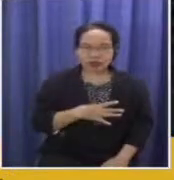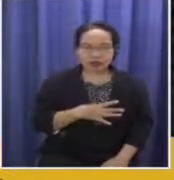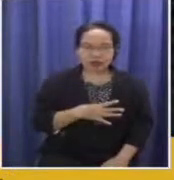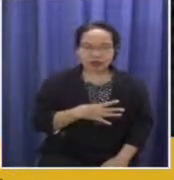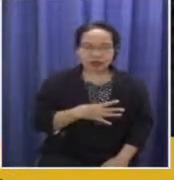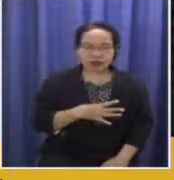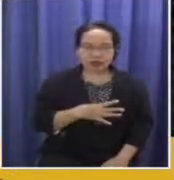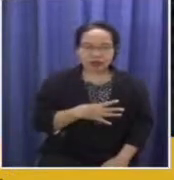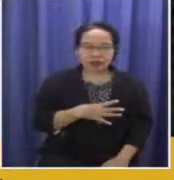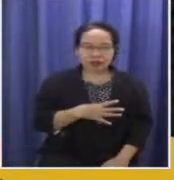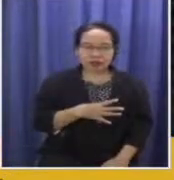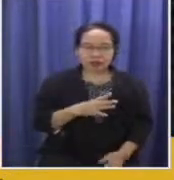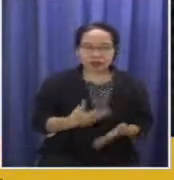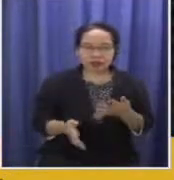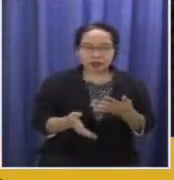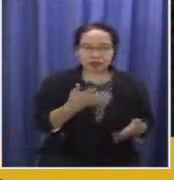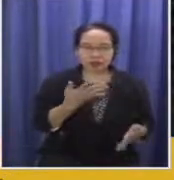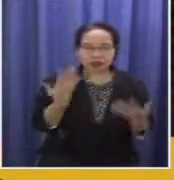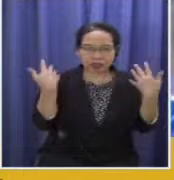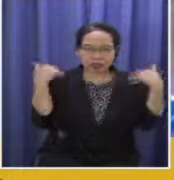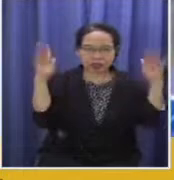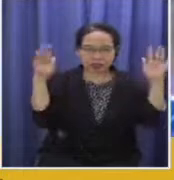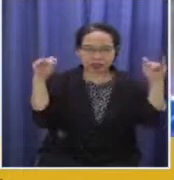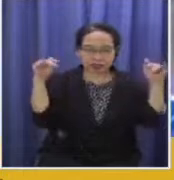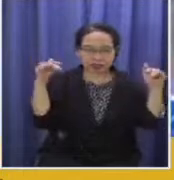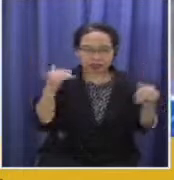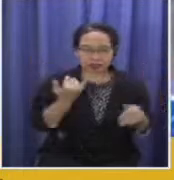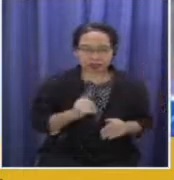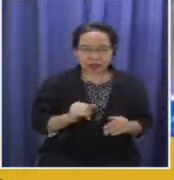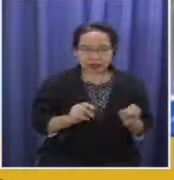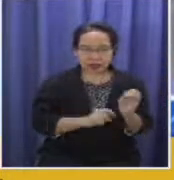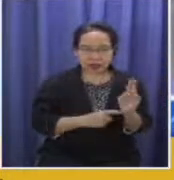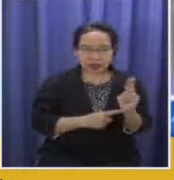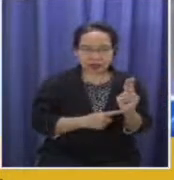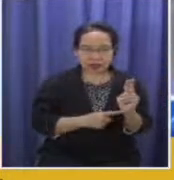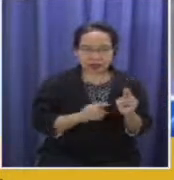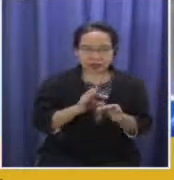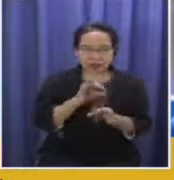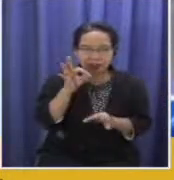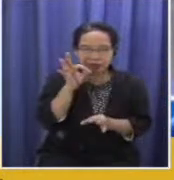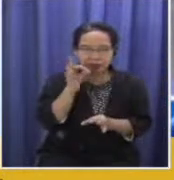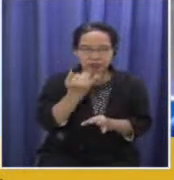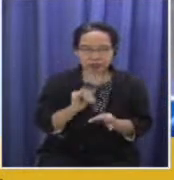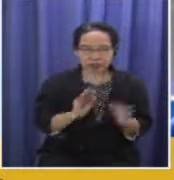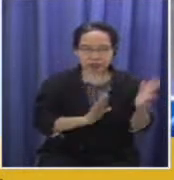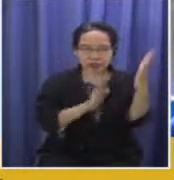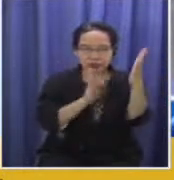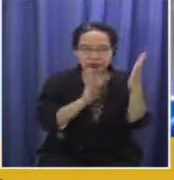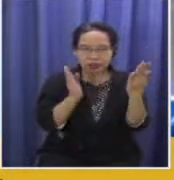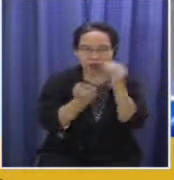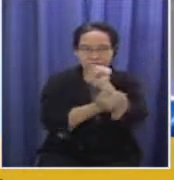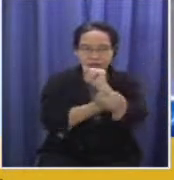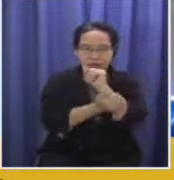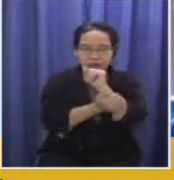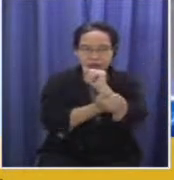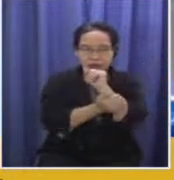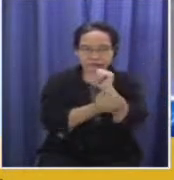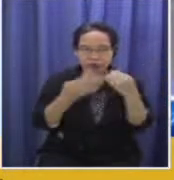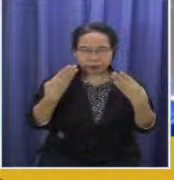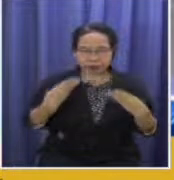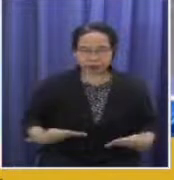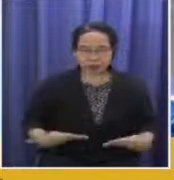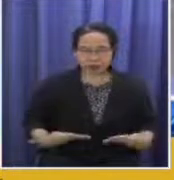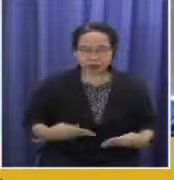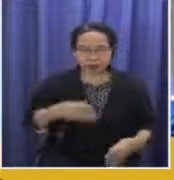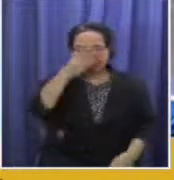थियो. Although they are angels, they are originally spirits, they appeared to Abraham in the body